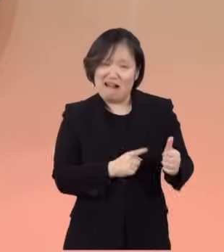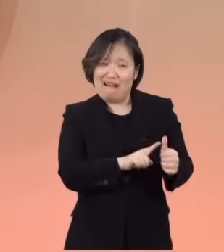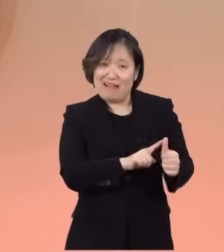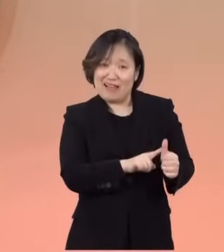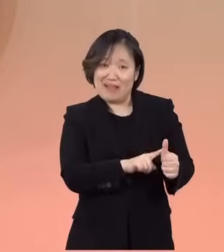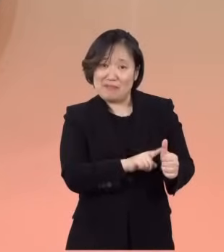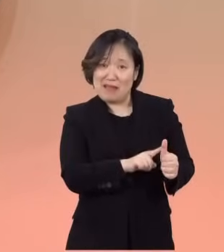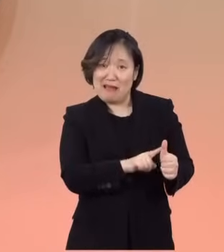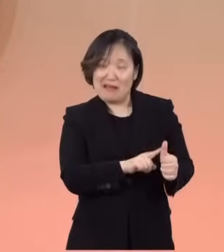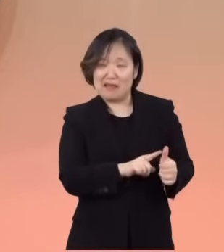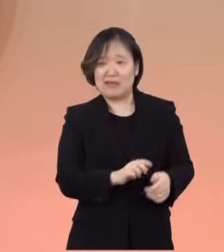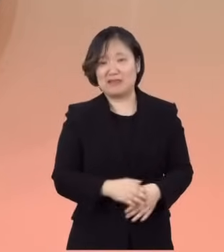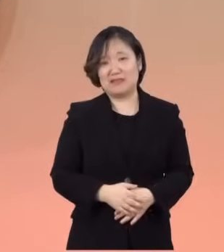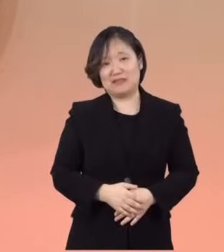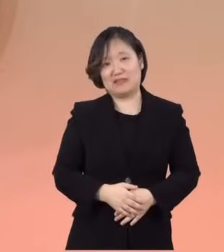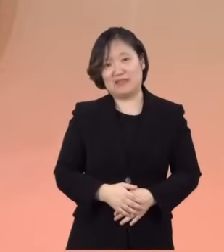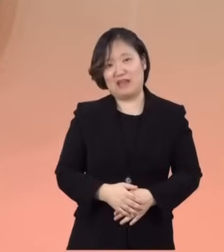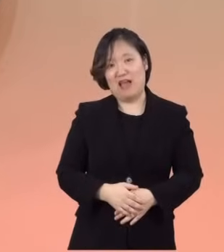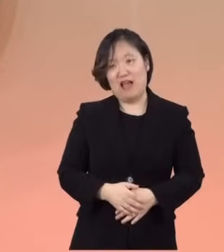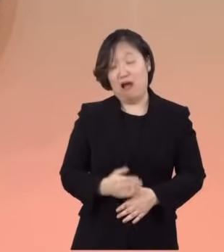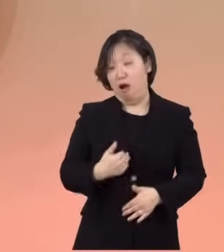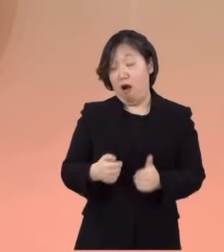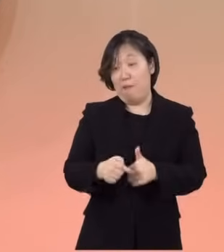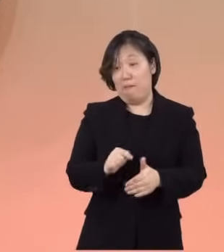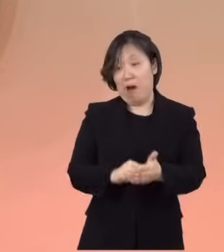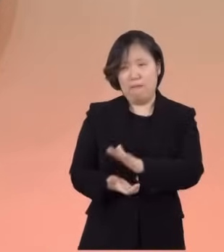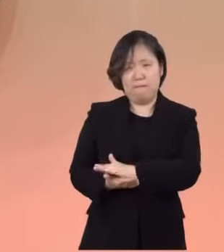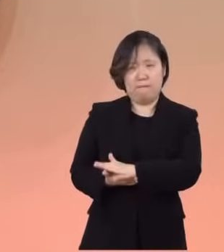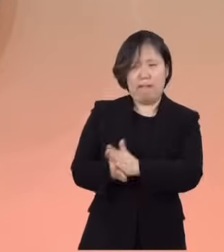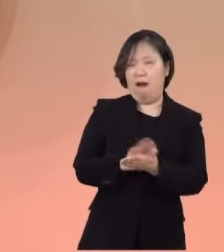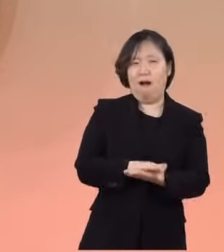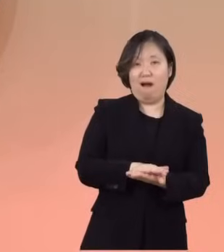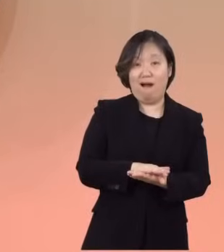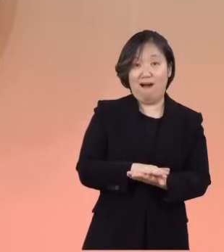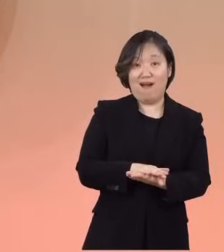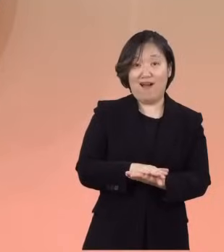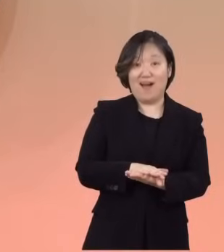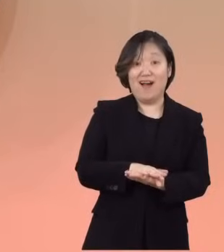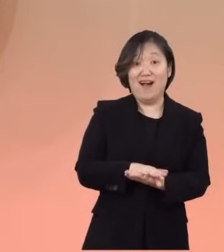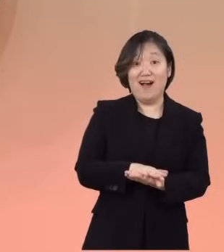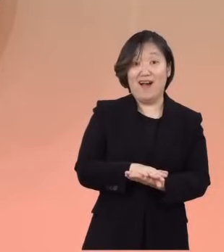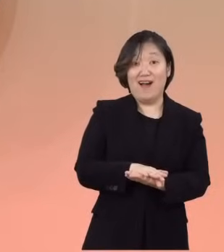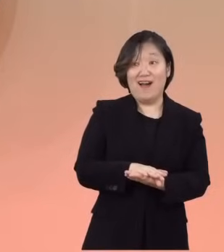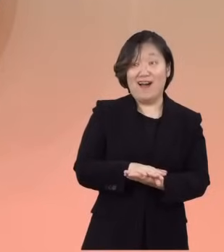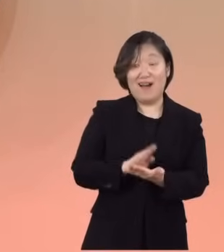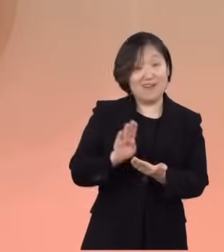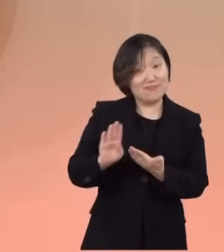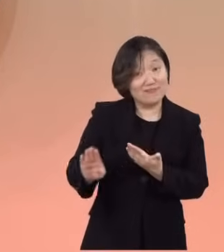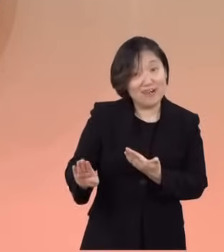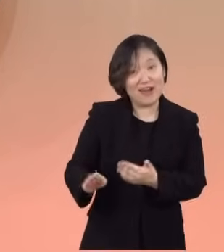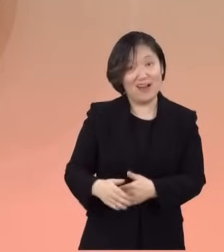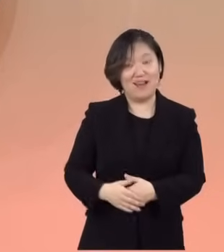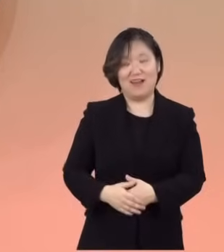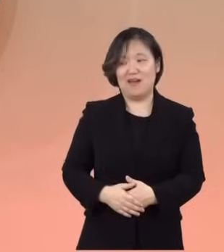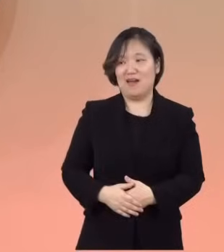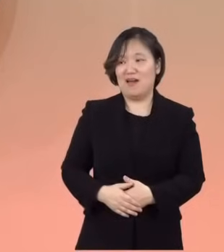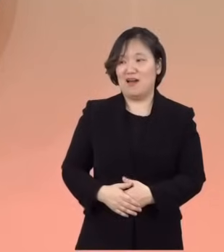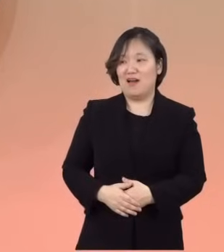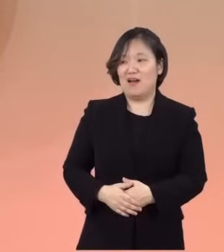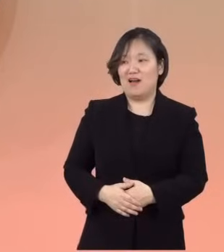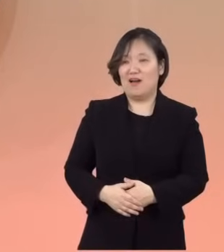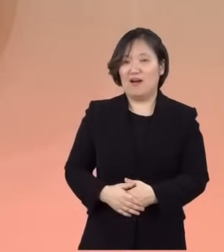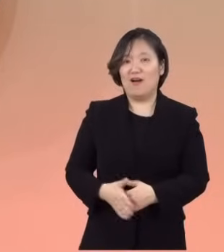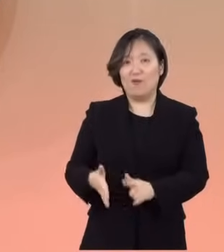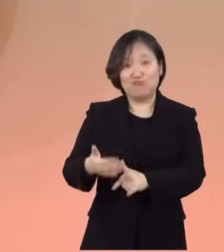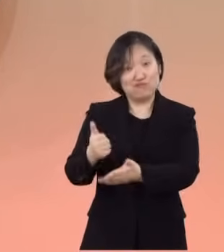짝이 없었던이 뱃사공이 마음 한번 싹 자신의 마음 한번 바꾸고 나서